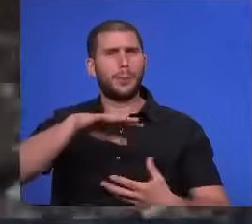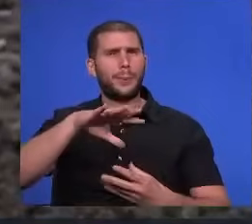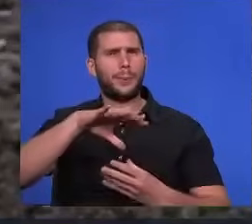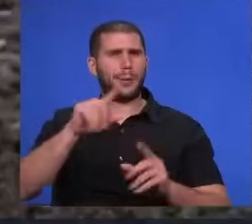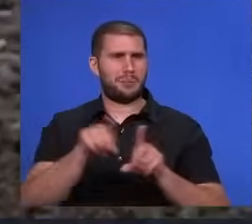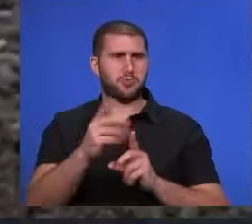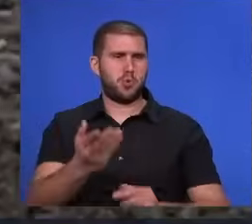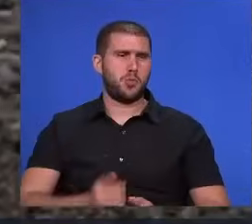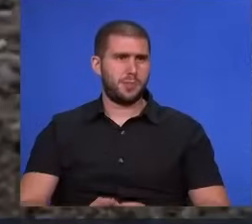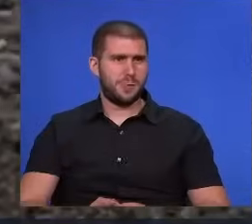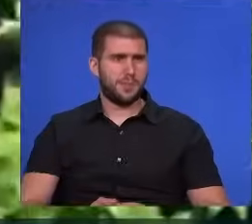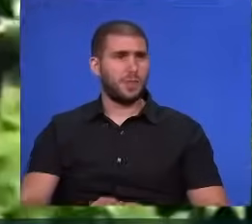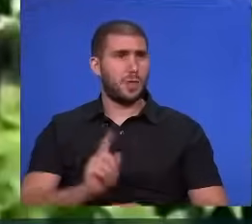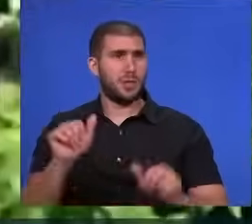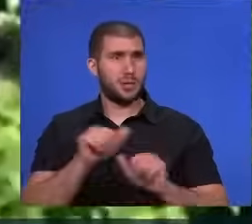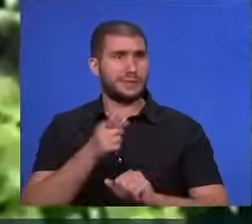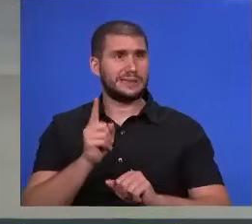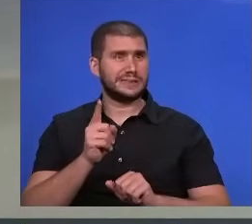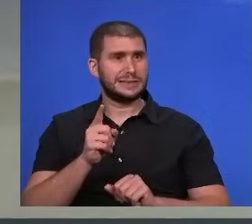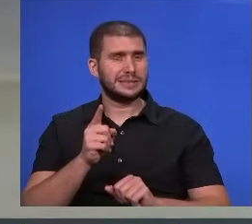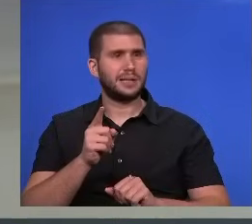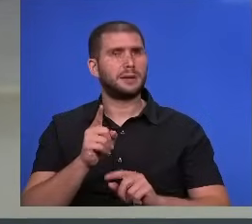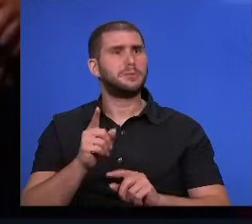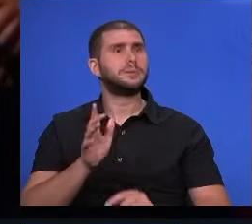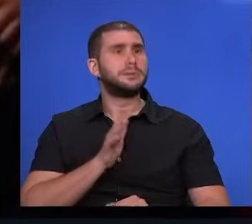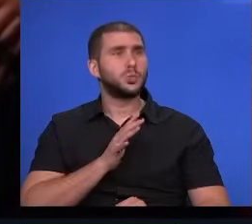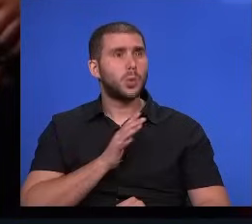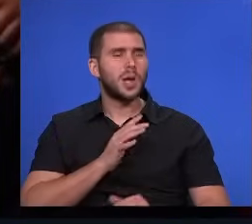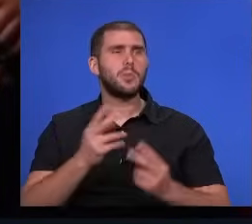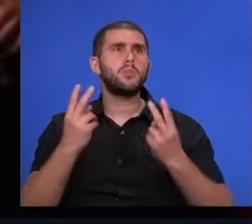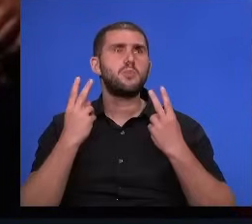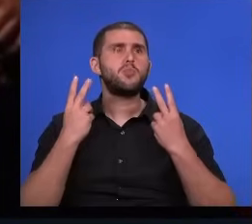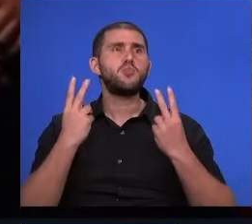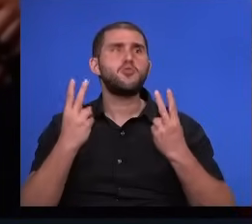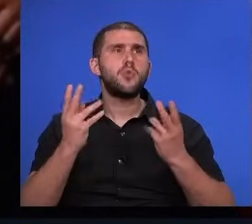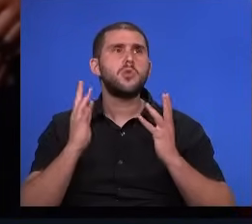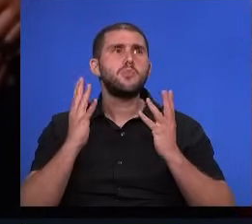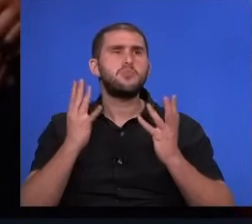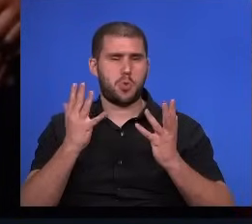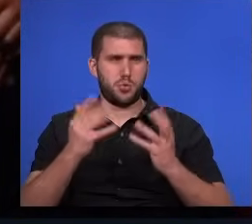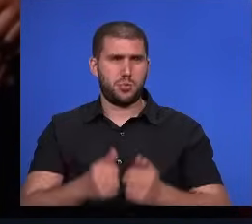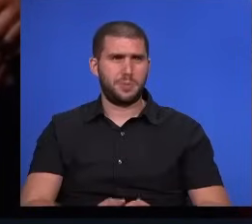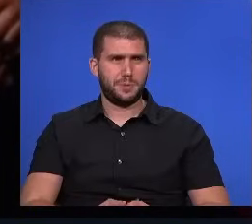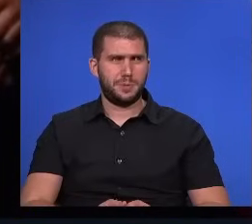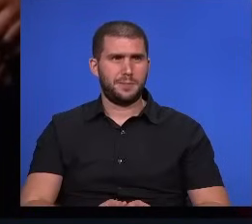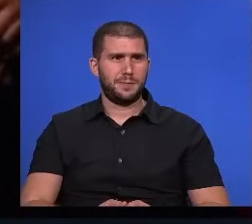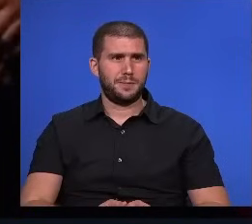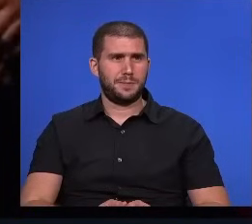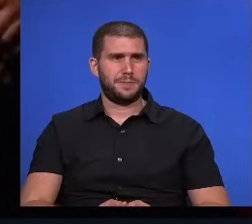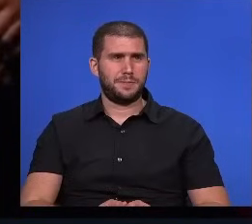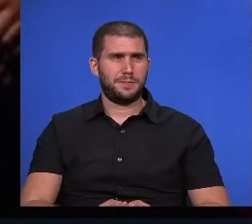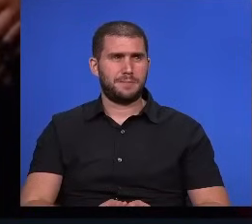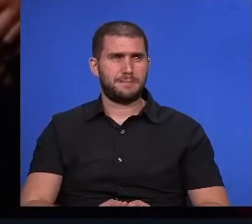טרופיות. Make no mistake. This is a very, very dangerous and significant